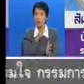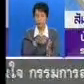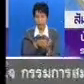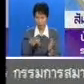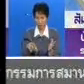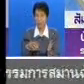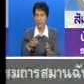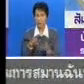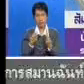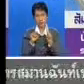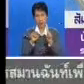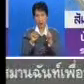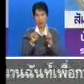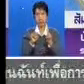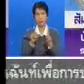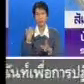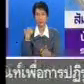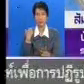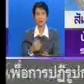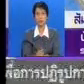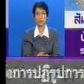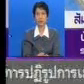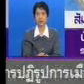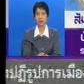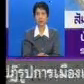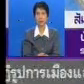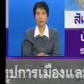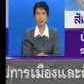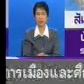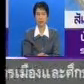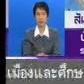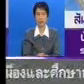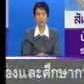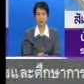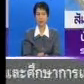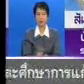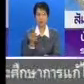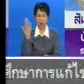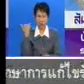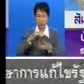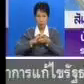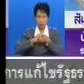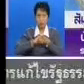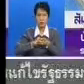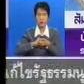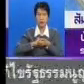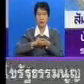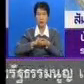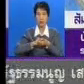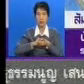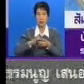ถึงประมาณแสนแผงค่ะ ค่ะแต่ที่ผ่านมาทำงานร่วมกับตำรวจเศรษฐกิจคราวนี้ทำไมถึงเป็นเฉพาะทางทหารออกมาเดี่ยว